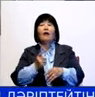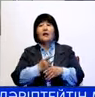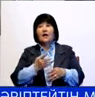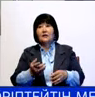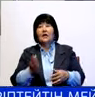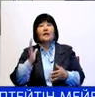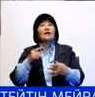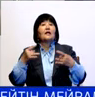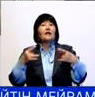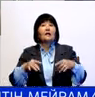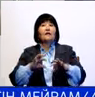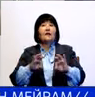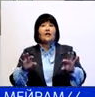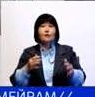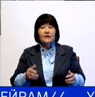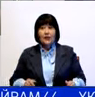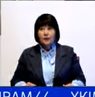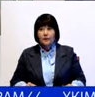и фирмы